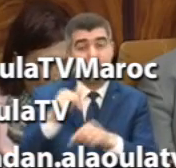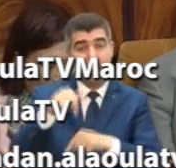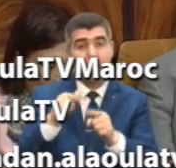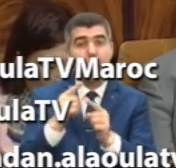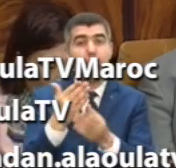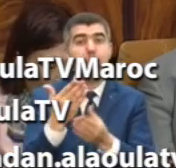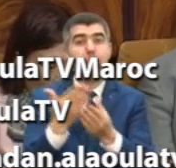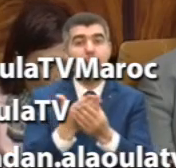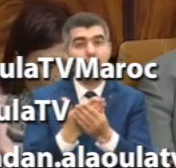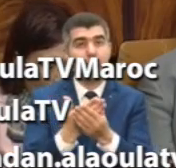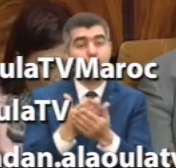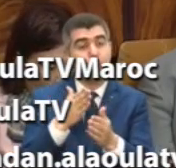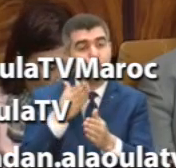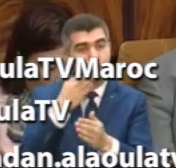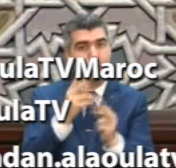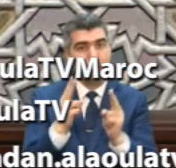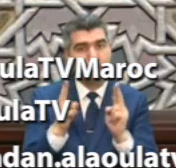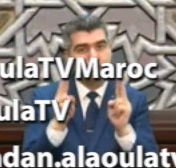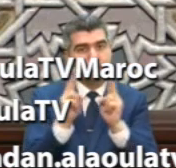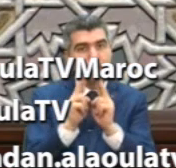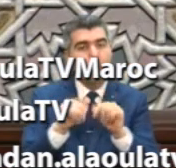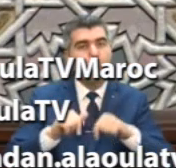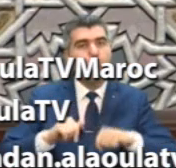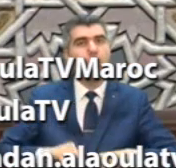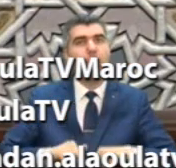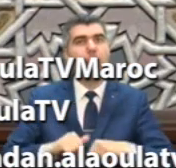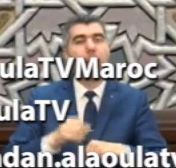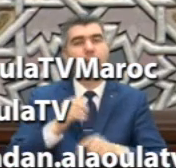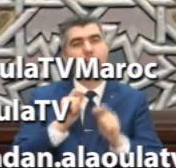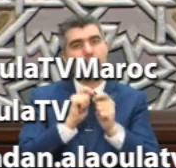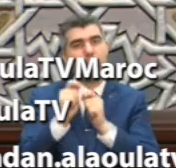ورحنا غادي نجيو عندك الوزارة ونجيبو. شكرا.